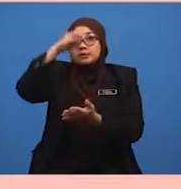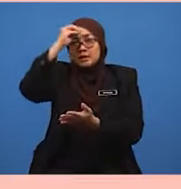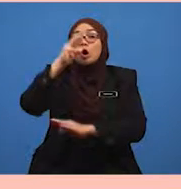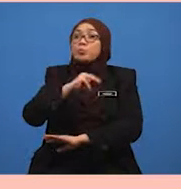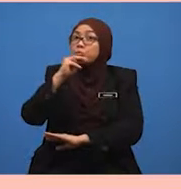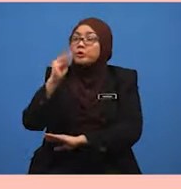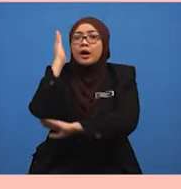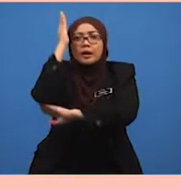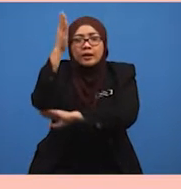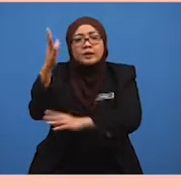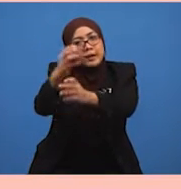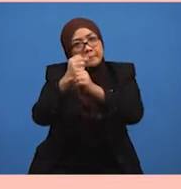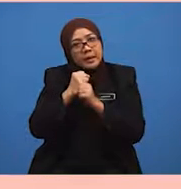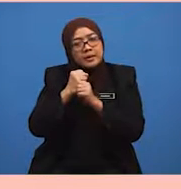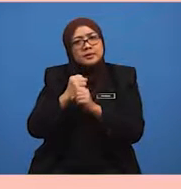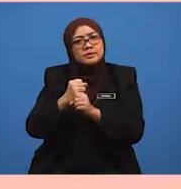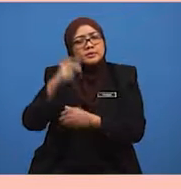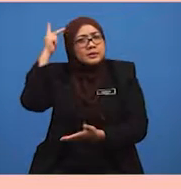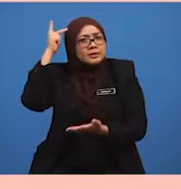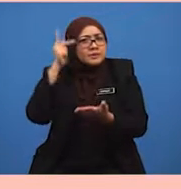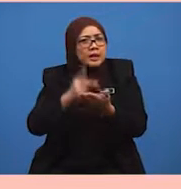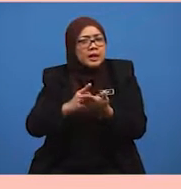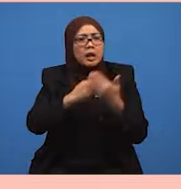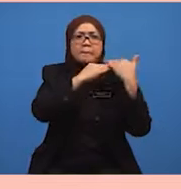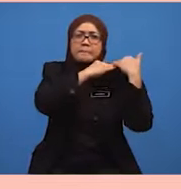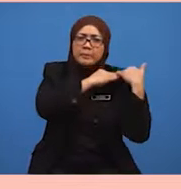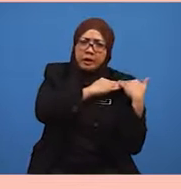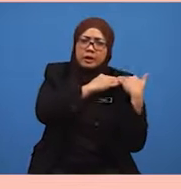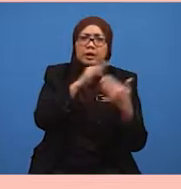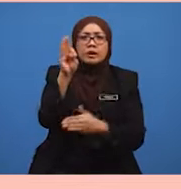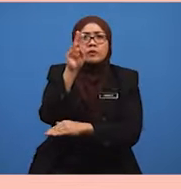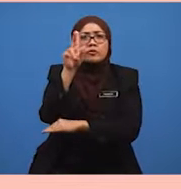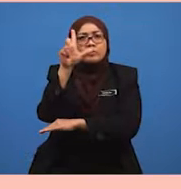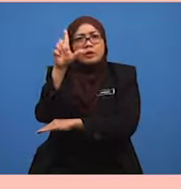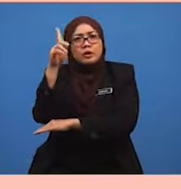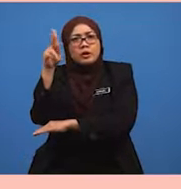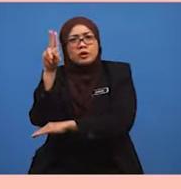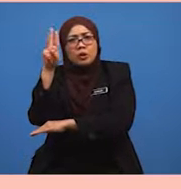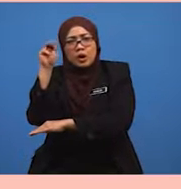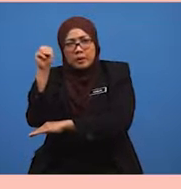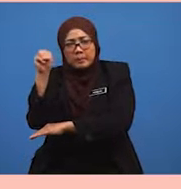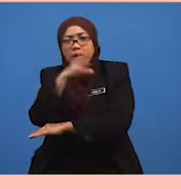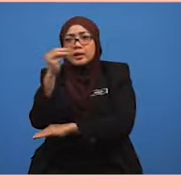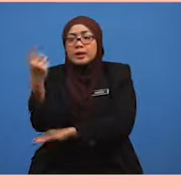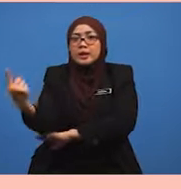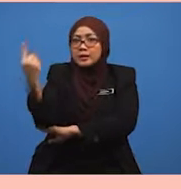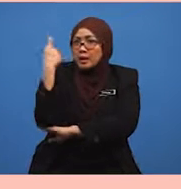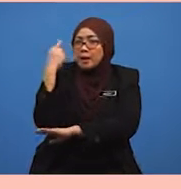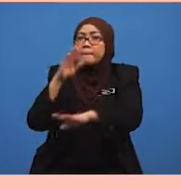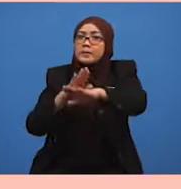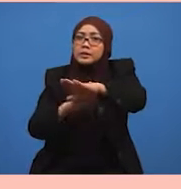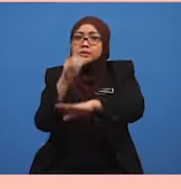akan dapat mengenal pasti beban, fulcrum dan daya pada tuas